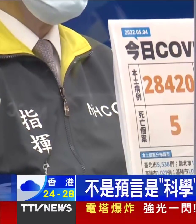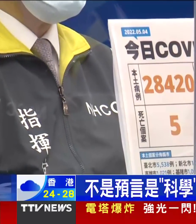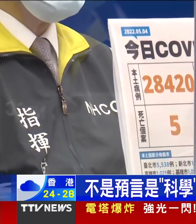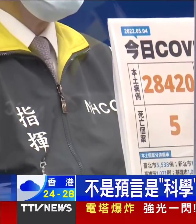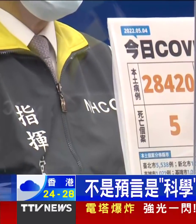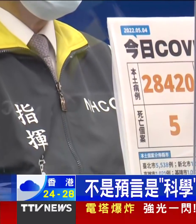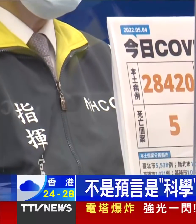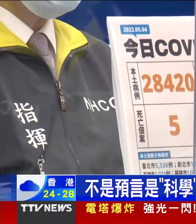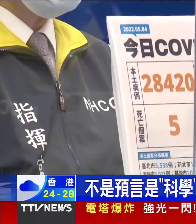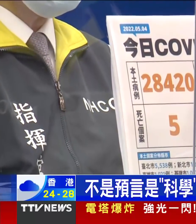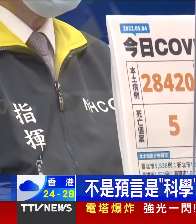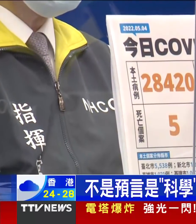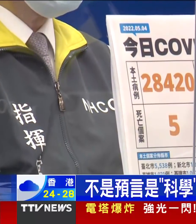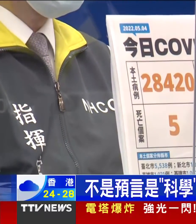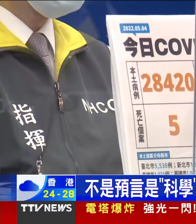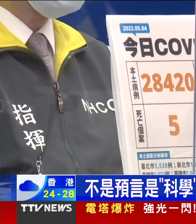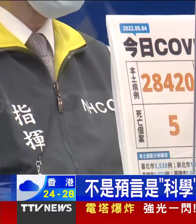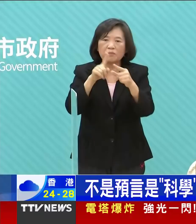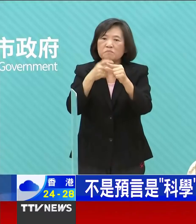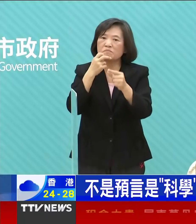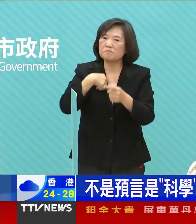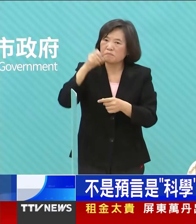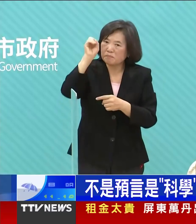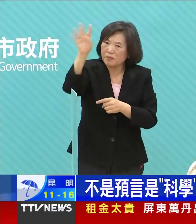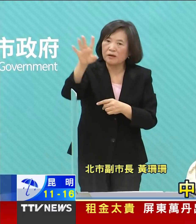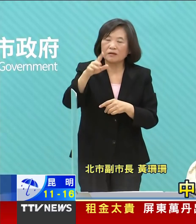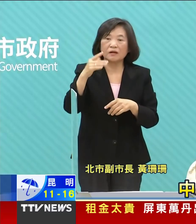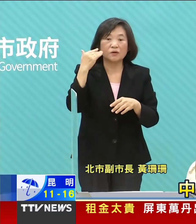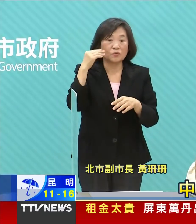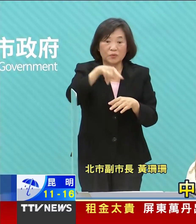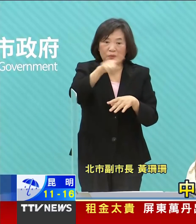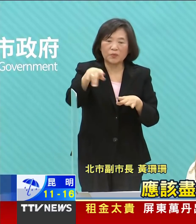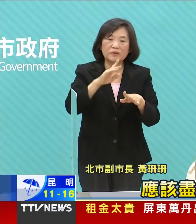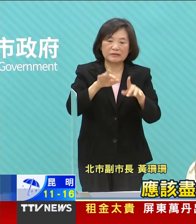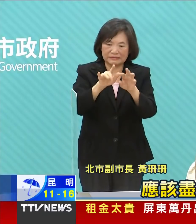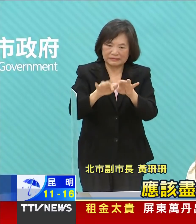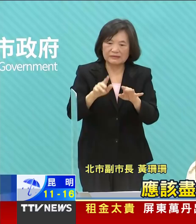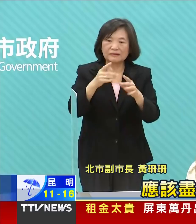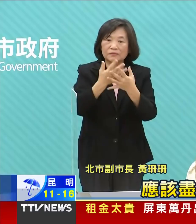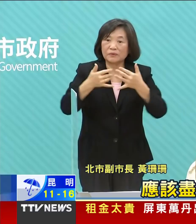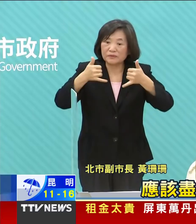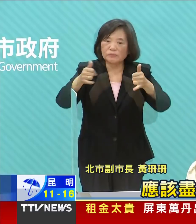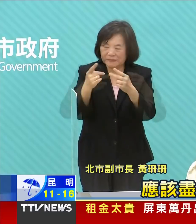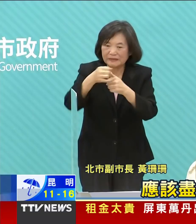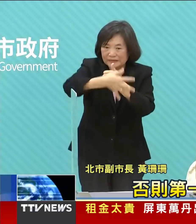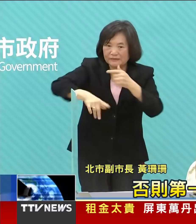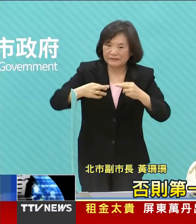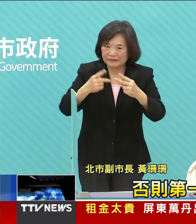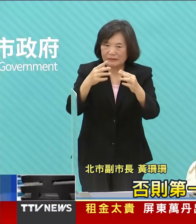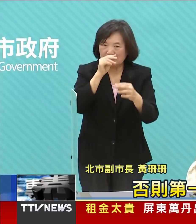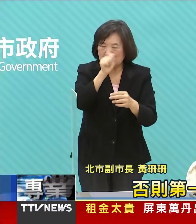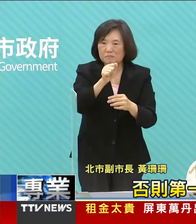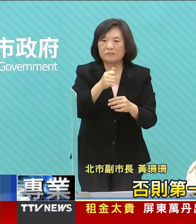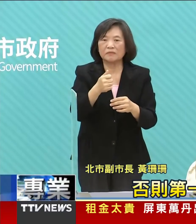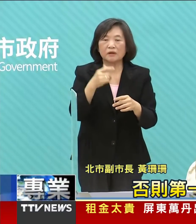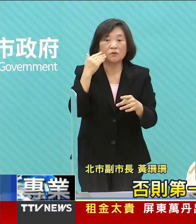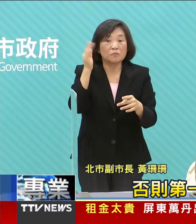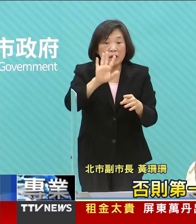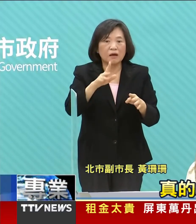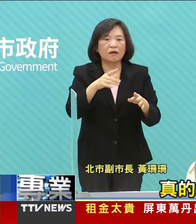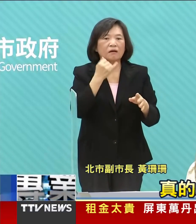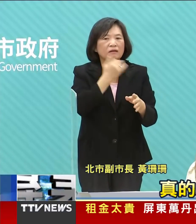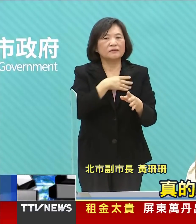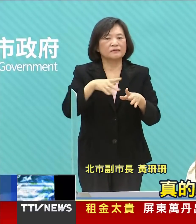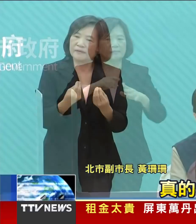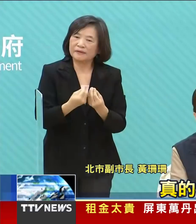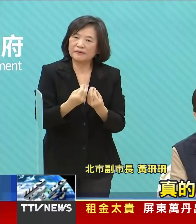到防疫政策快改善，别为难地方。 中央回报系统应该尽速赶快优化来更正，否则第一线关怀中心的同仁真的